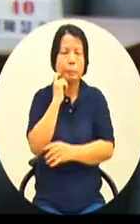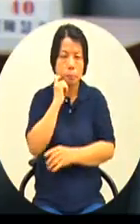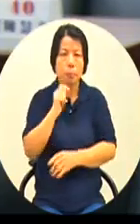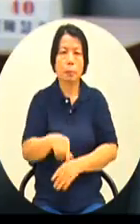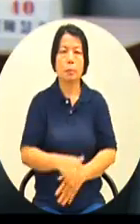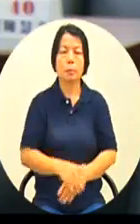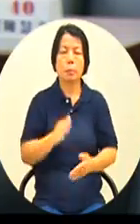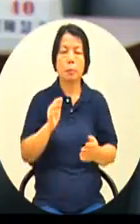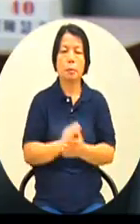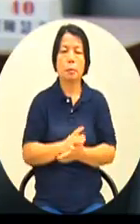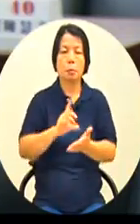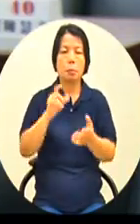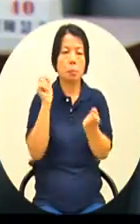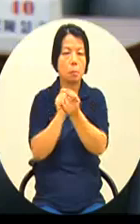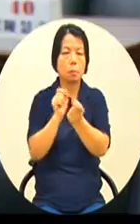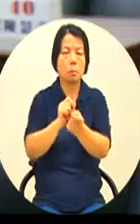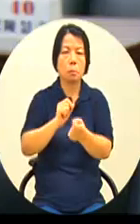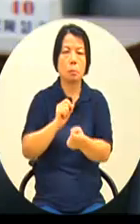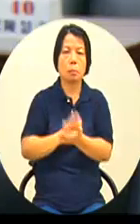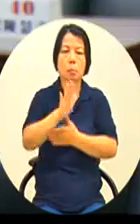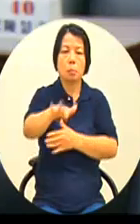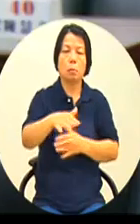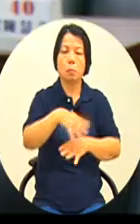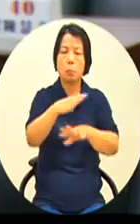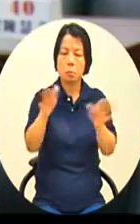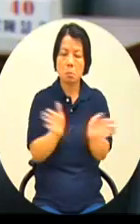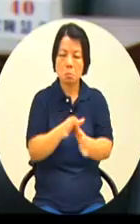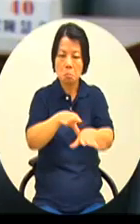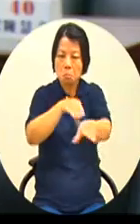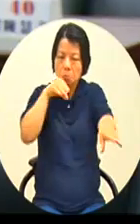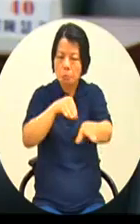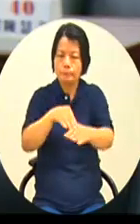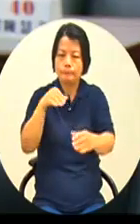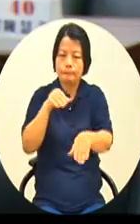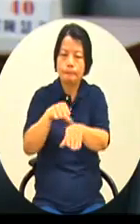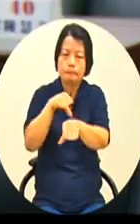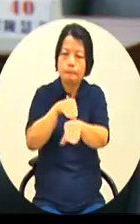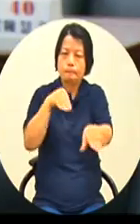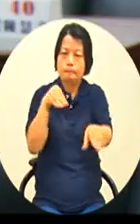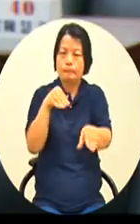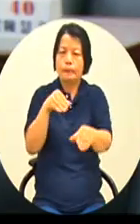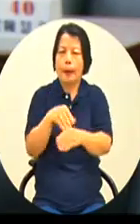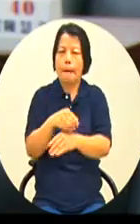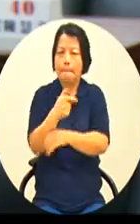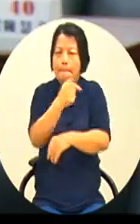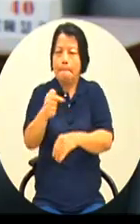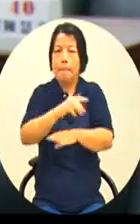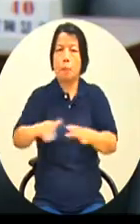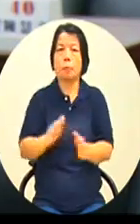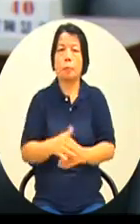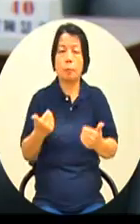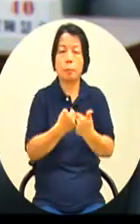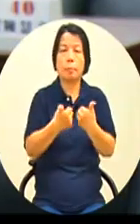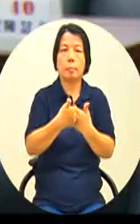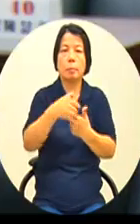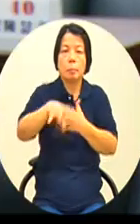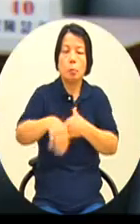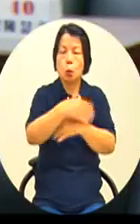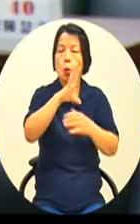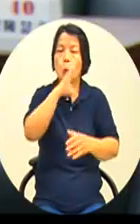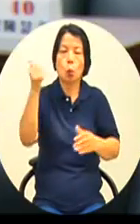阁无偌久。这几条路会塌死，咱即马回去吼，咱以为回去了吼，我若要回去任